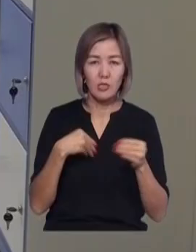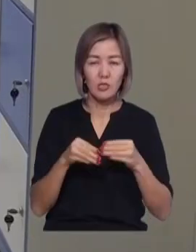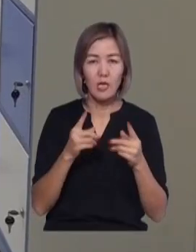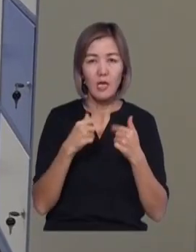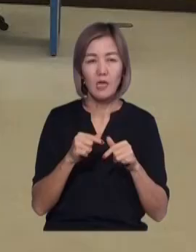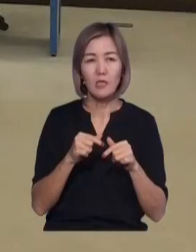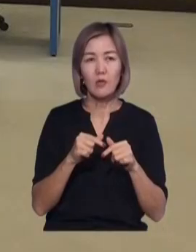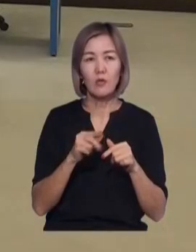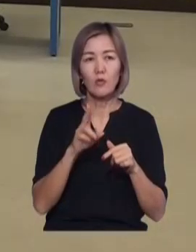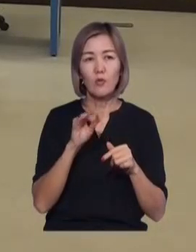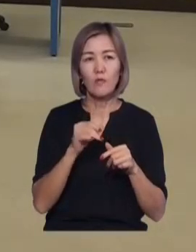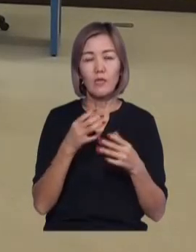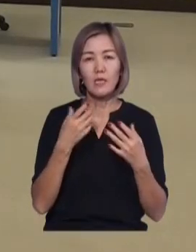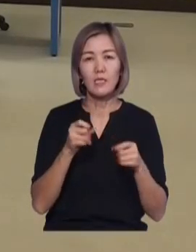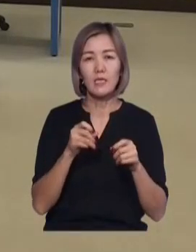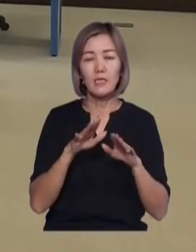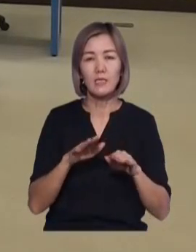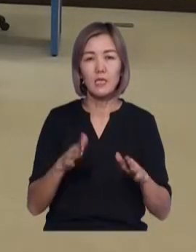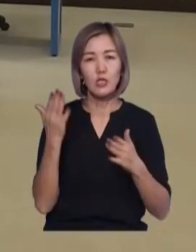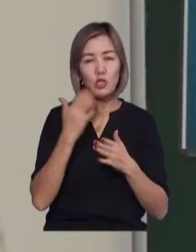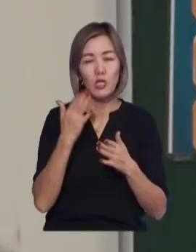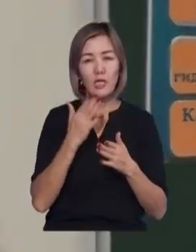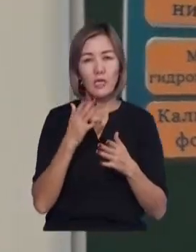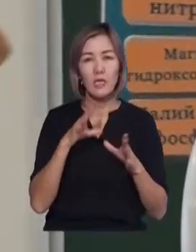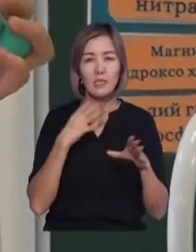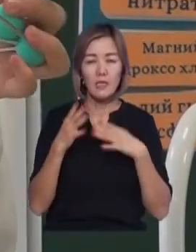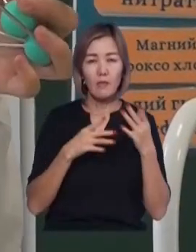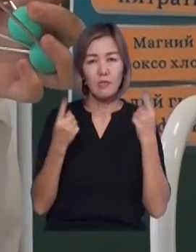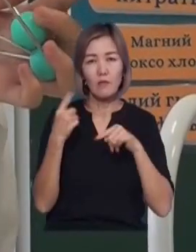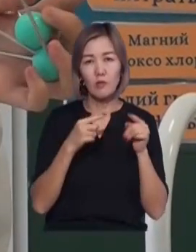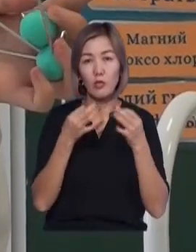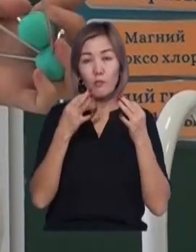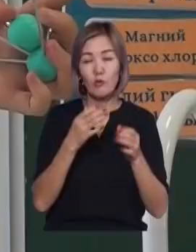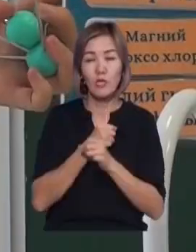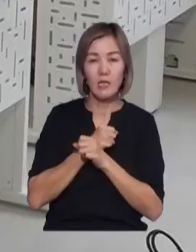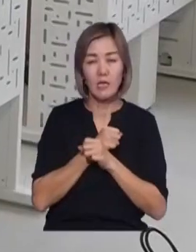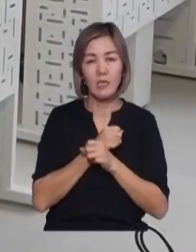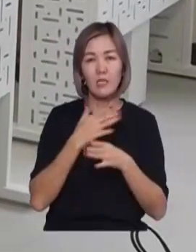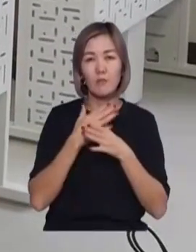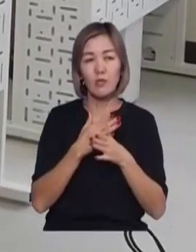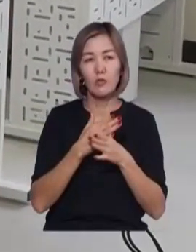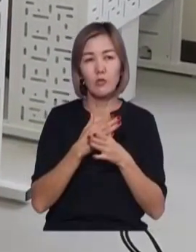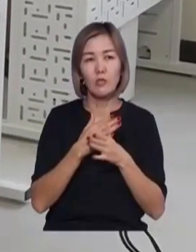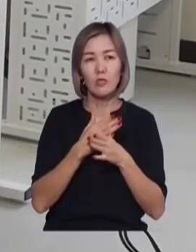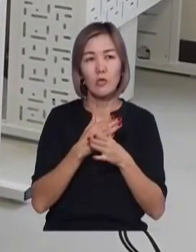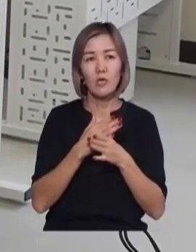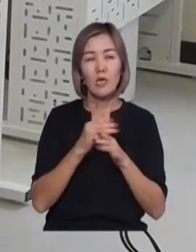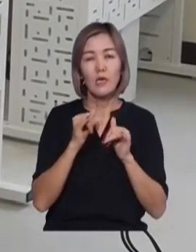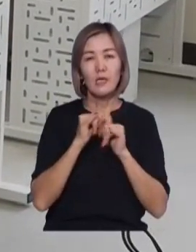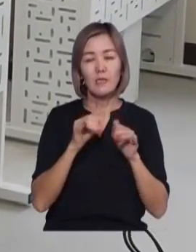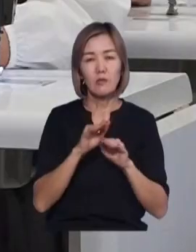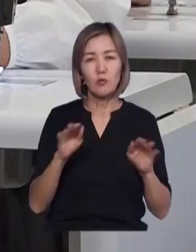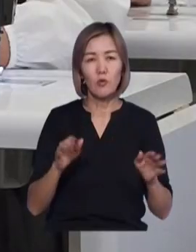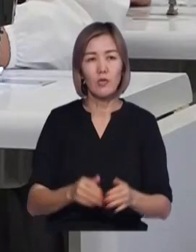организованы коворкинг-зоны, где дети могут читать книги, заниматься творчеством или просто отдыхать, что способствует гармоничному развитию